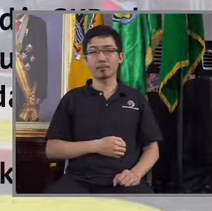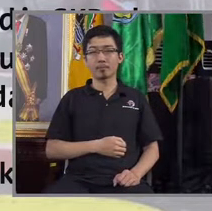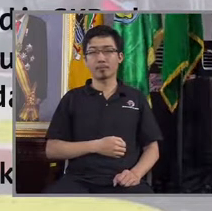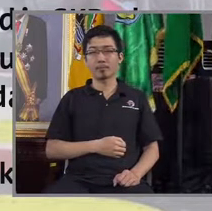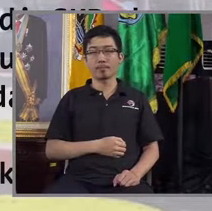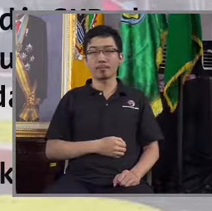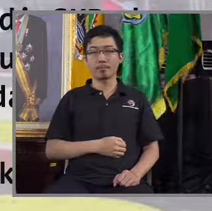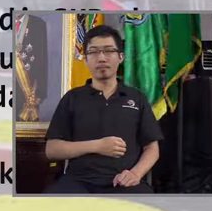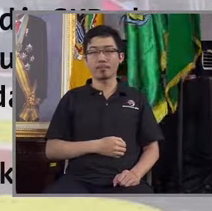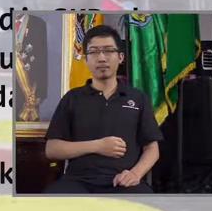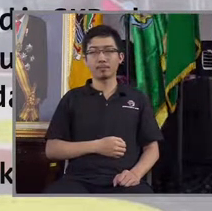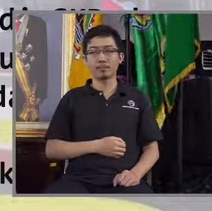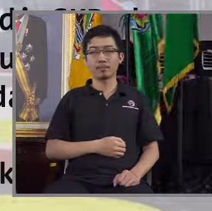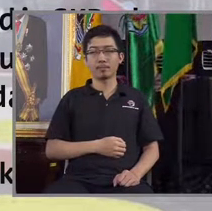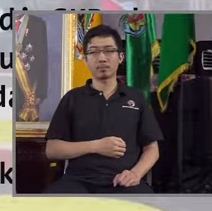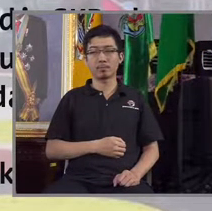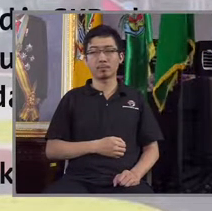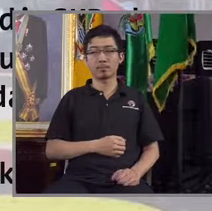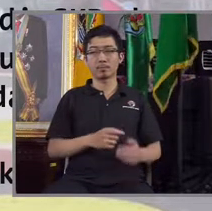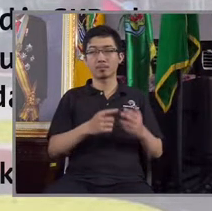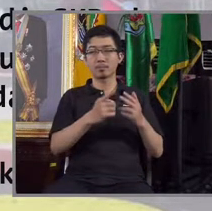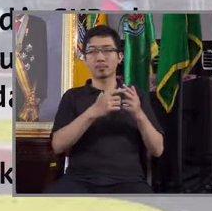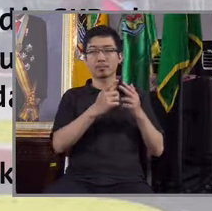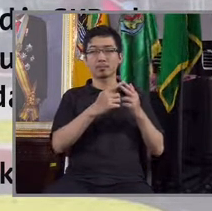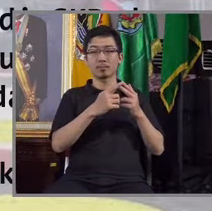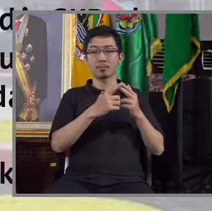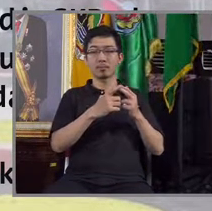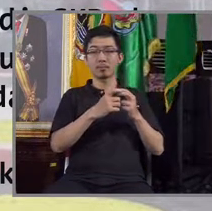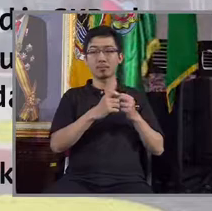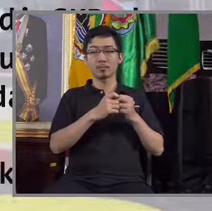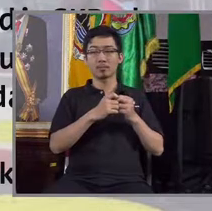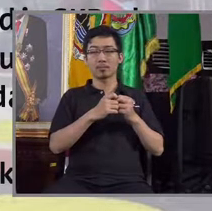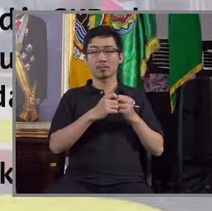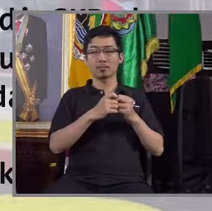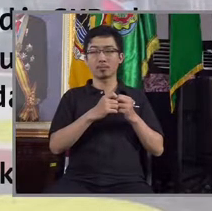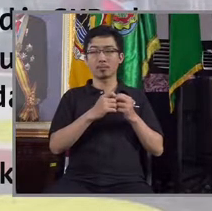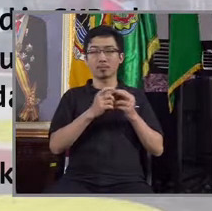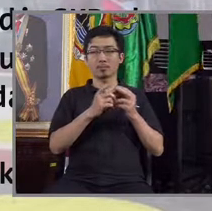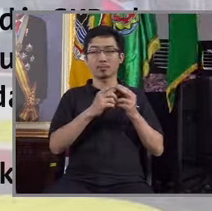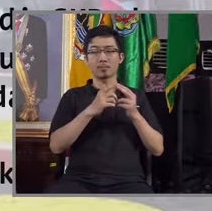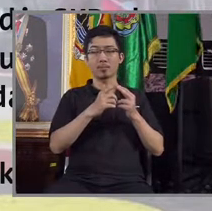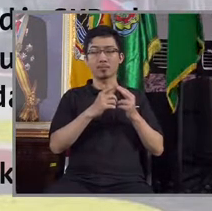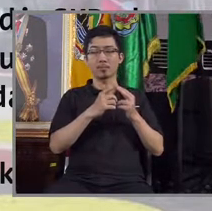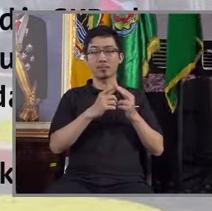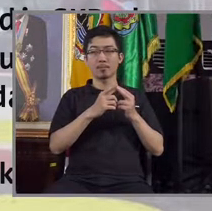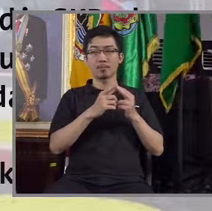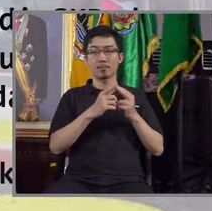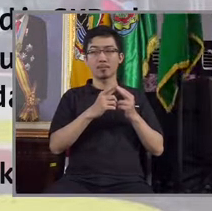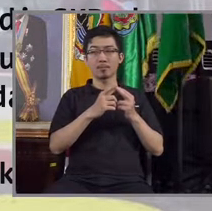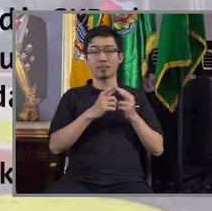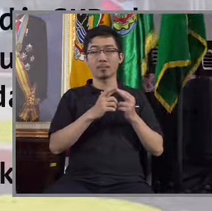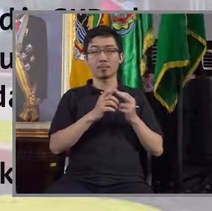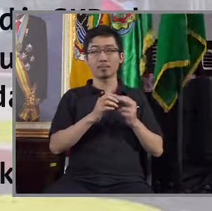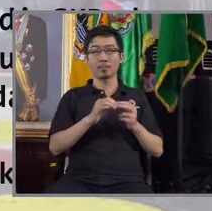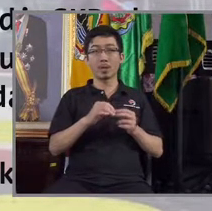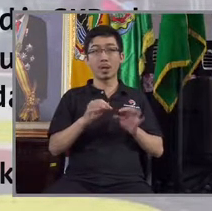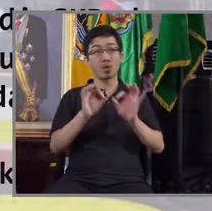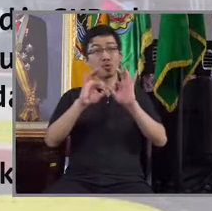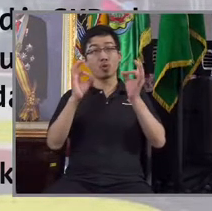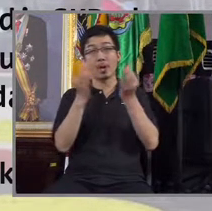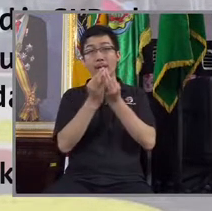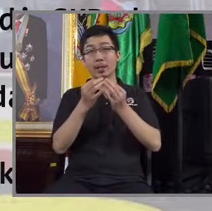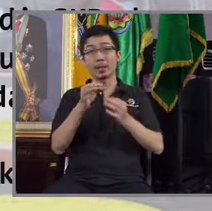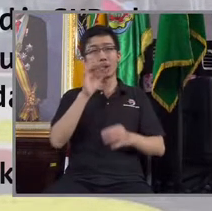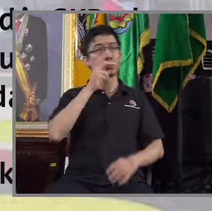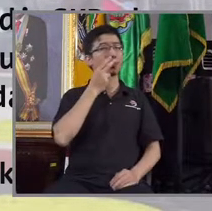bunda cantik. Kemudian ketan pokok, keluarga tanpa asap rokok.